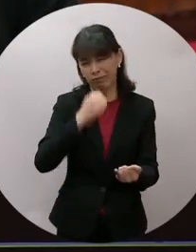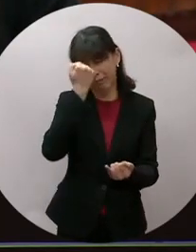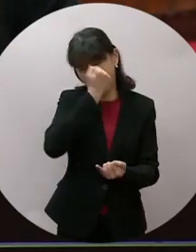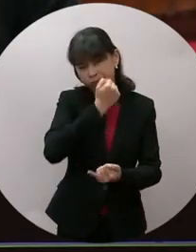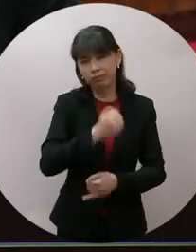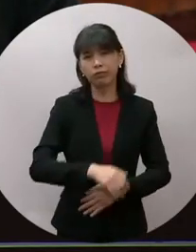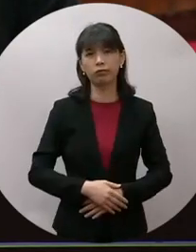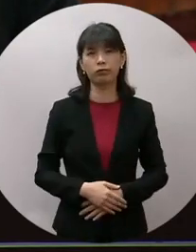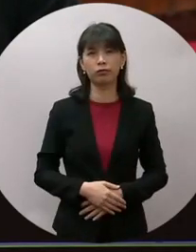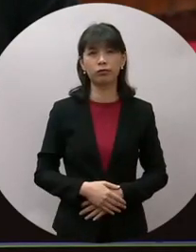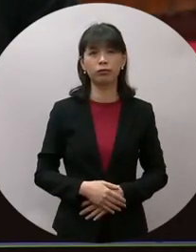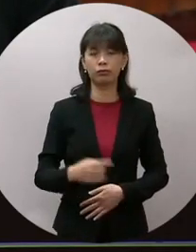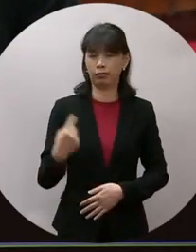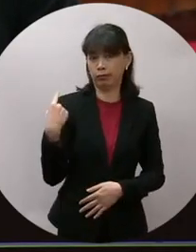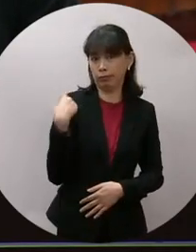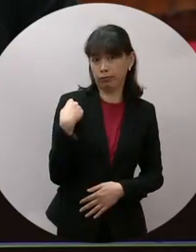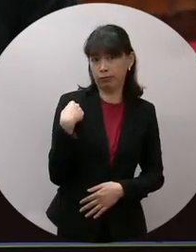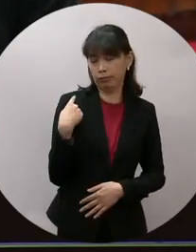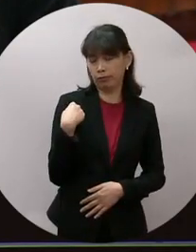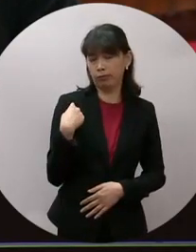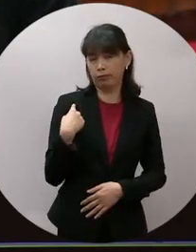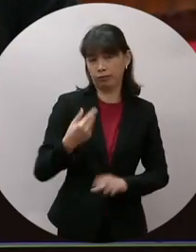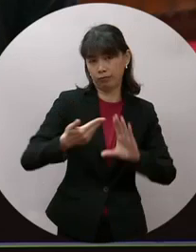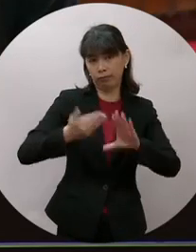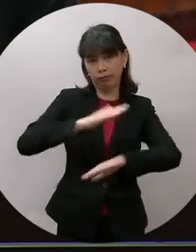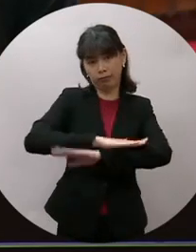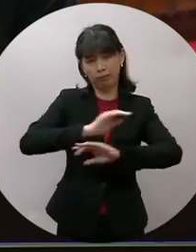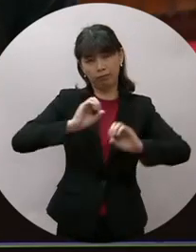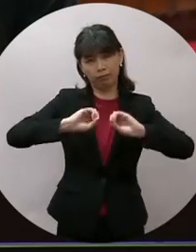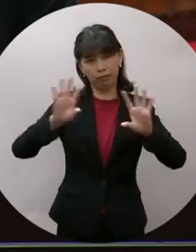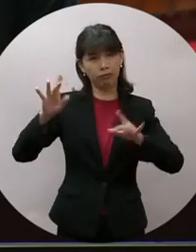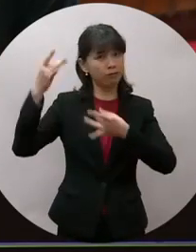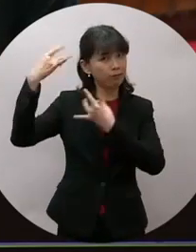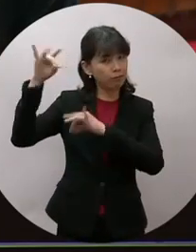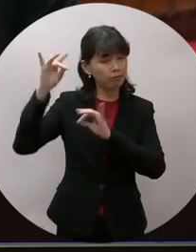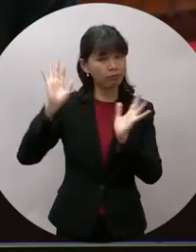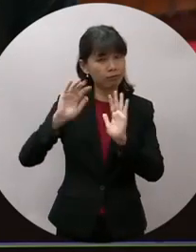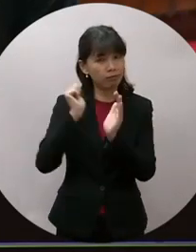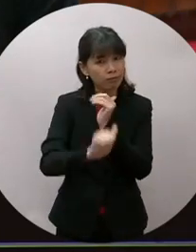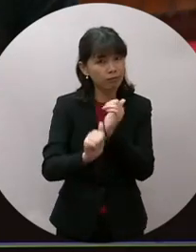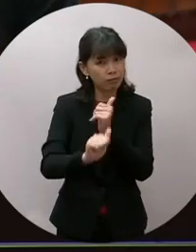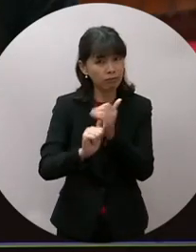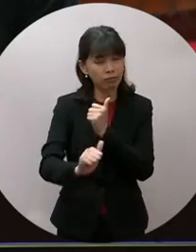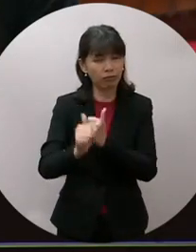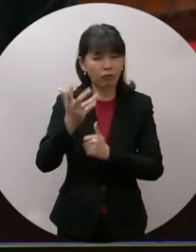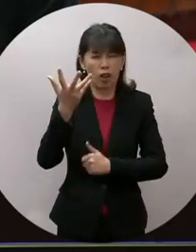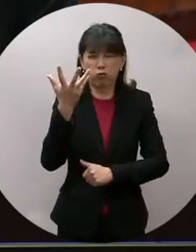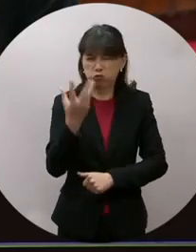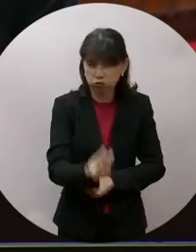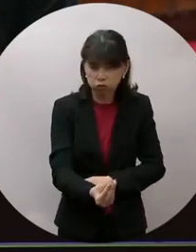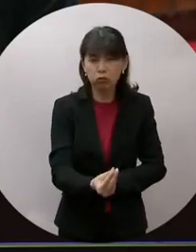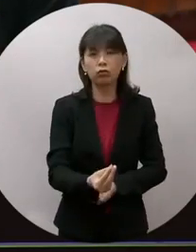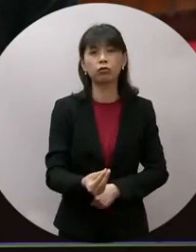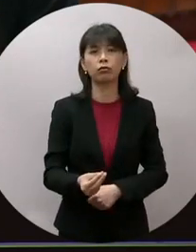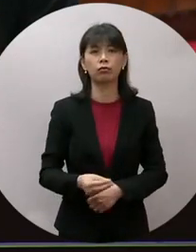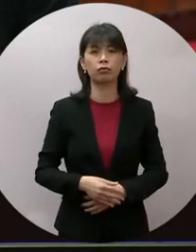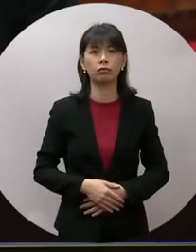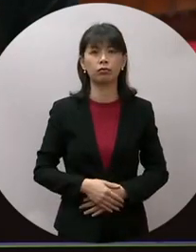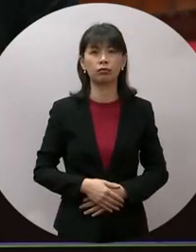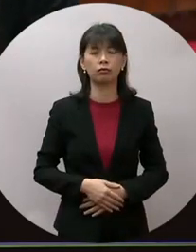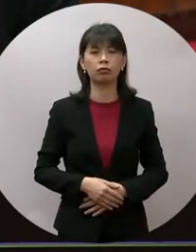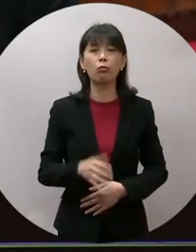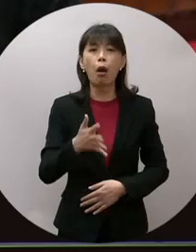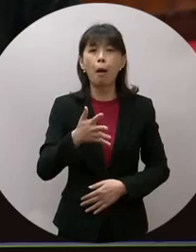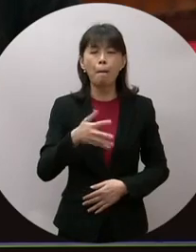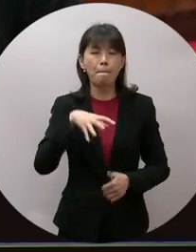待，甚至是昨天的媒体说，新疆的生育率、人口成长率大幅骤降，因为还被迫